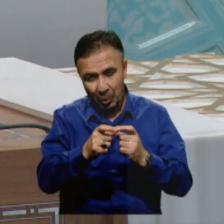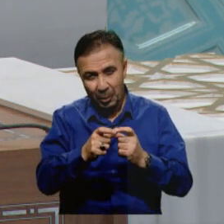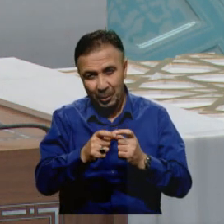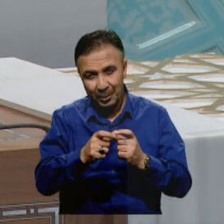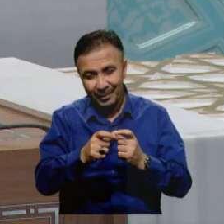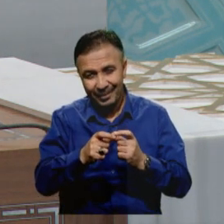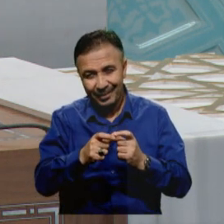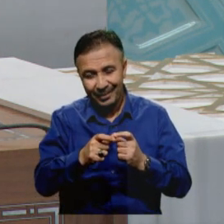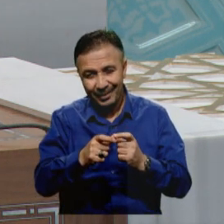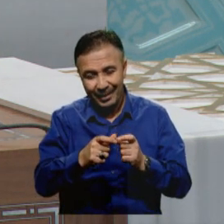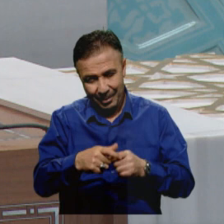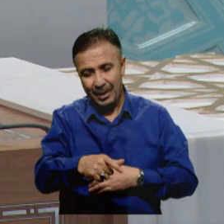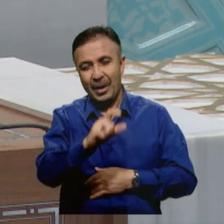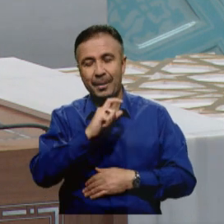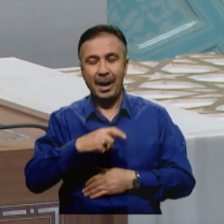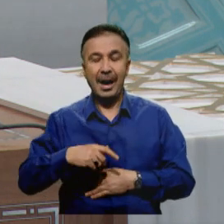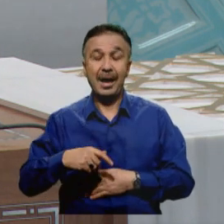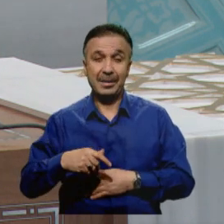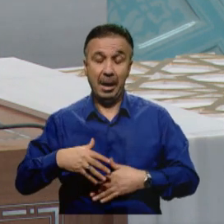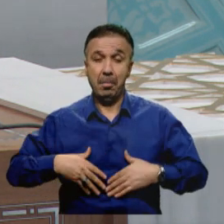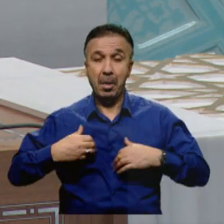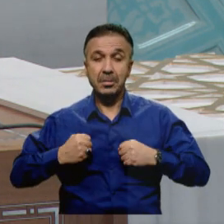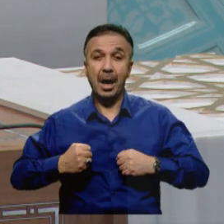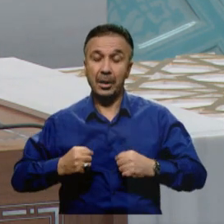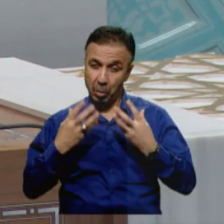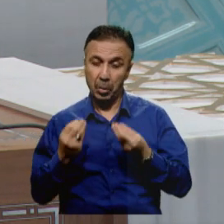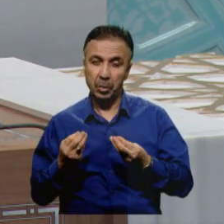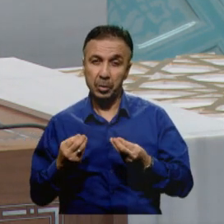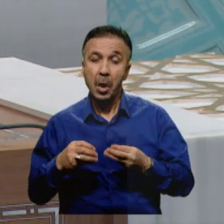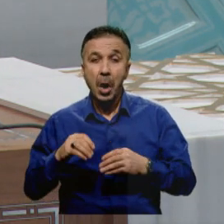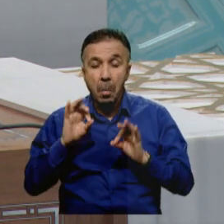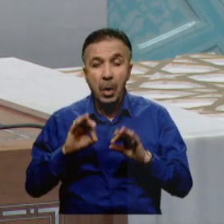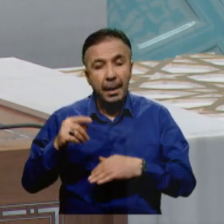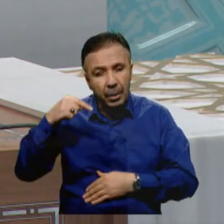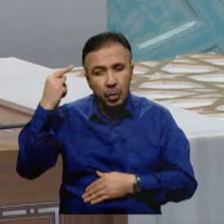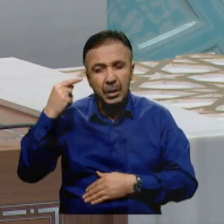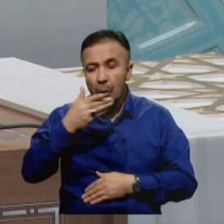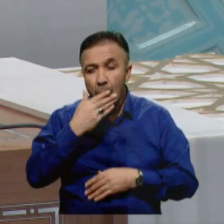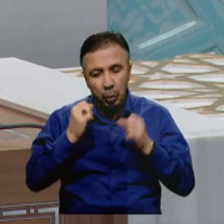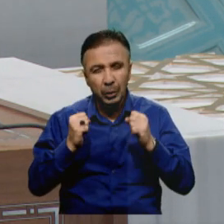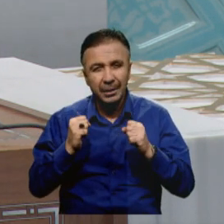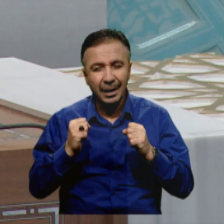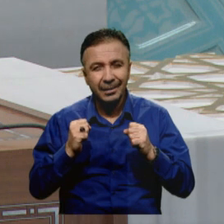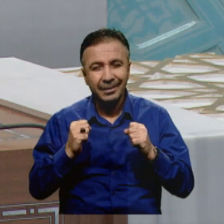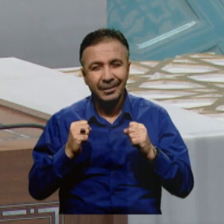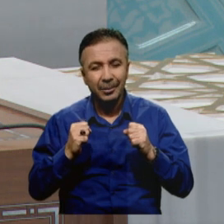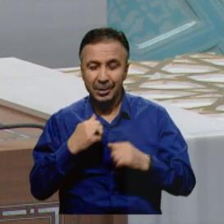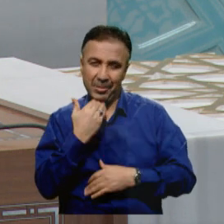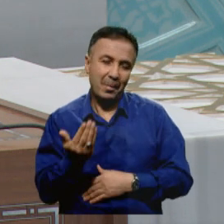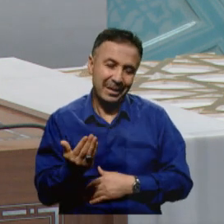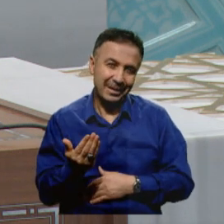geliyor. Böyle bir düşünceyle oruç tuttuğumuz zaman dini Allah'a has kılmış olmayız. Veya